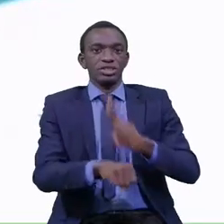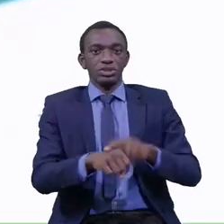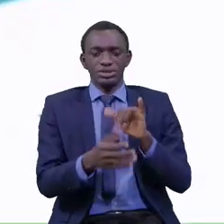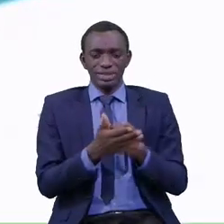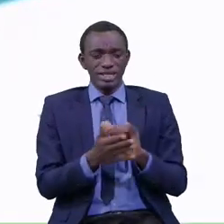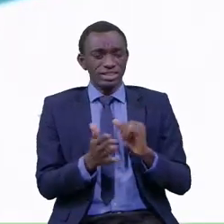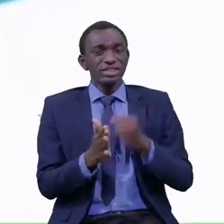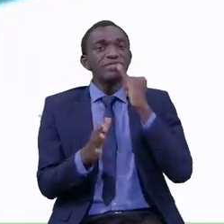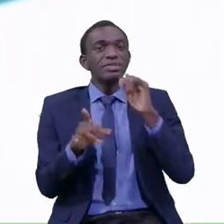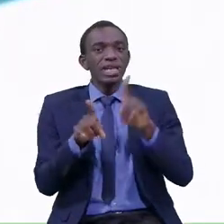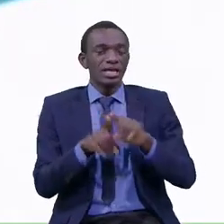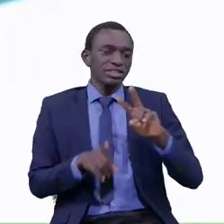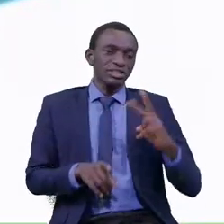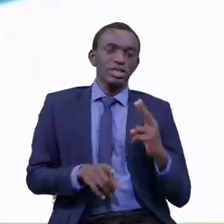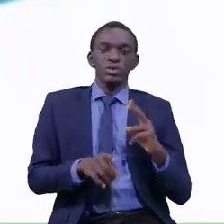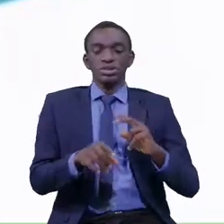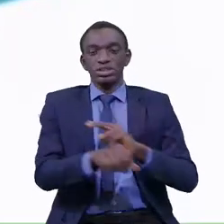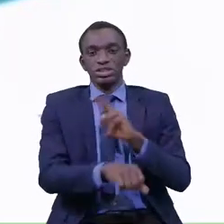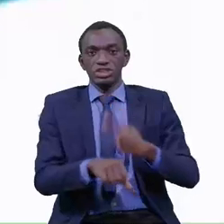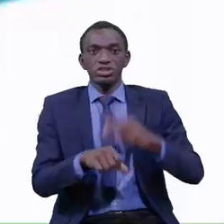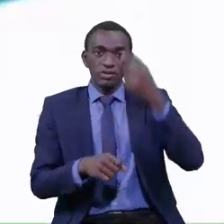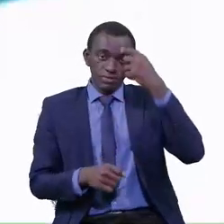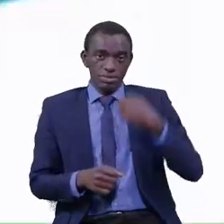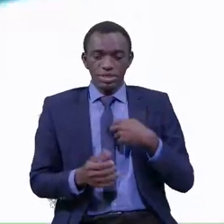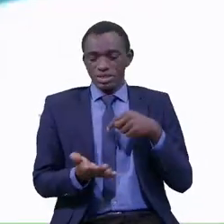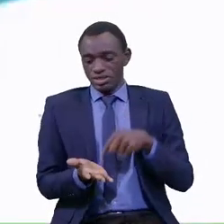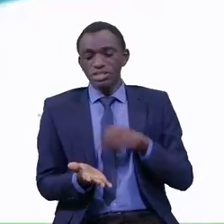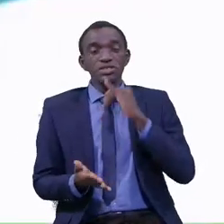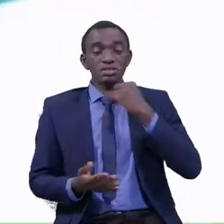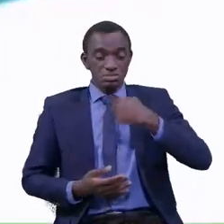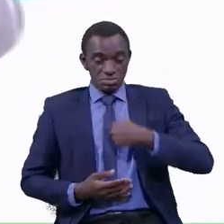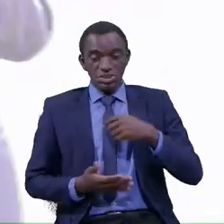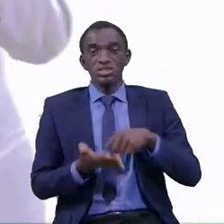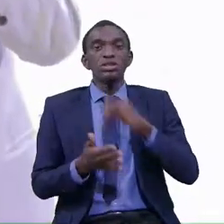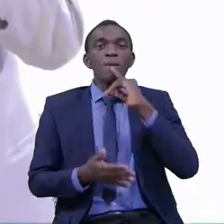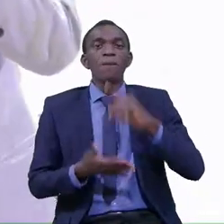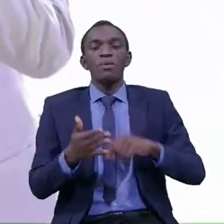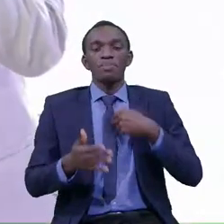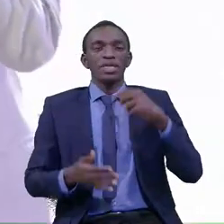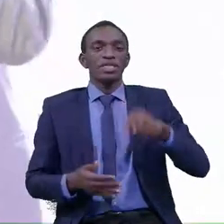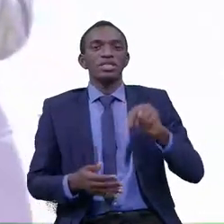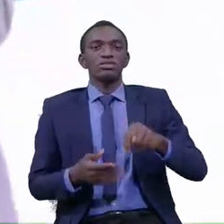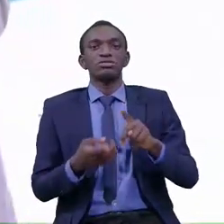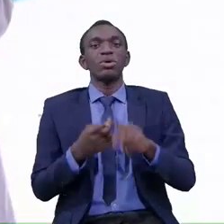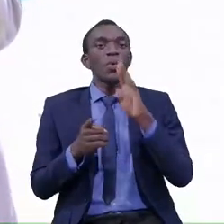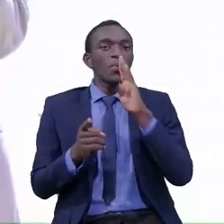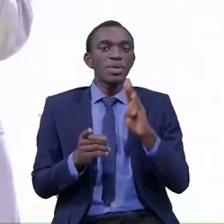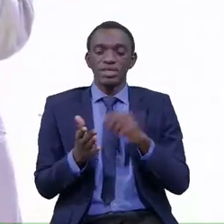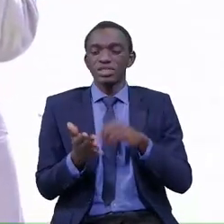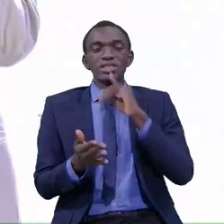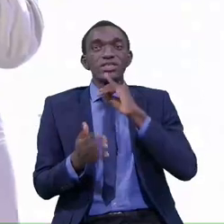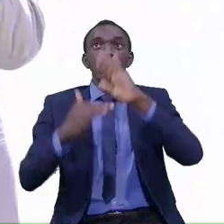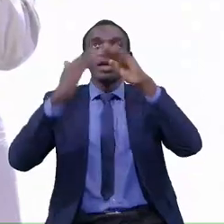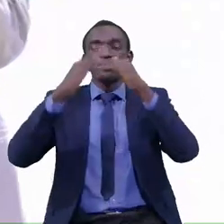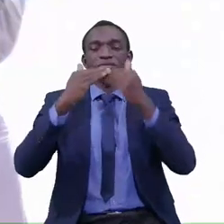ma seconde nature. Ça, c'est moi. C'est ce que j'étais auparavant. Et voici l'addition du